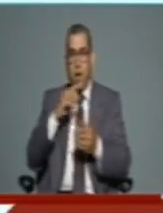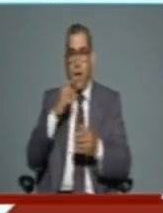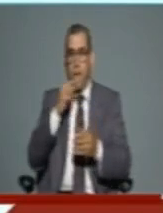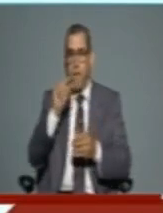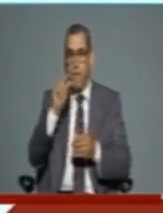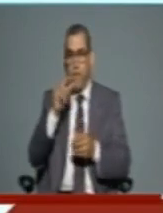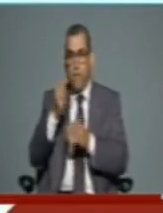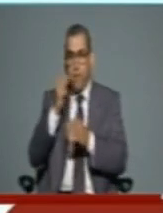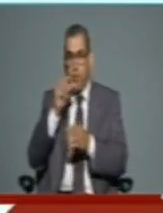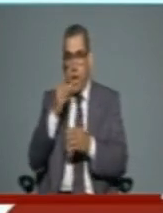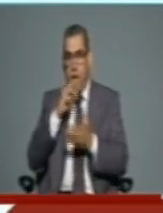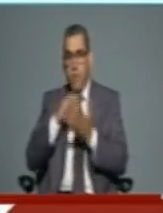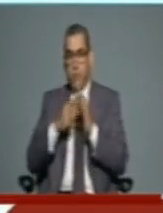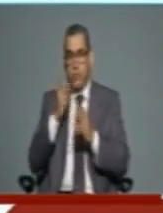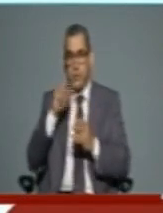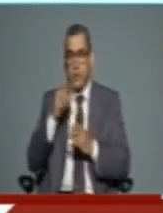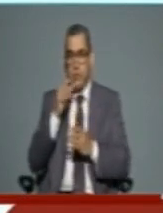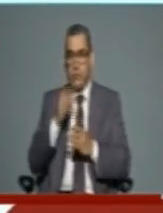وكذلك